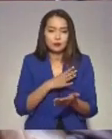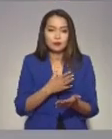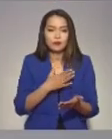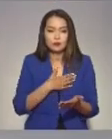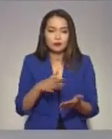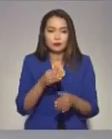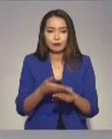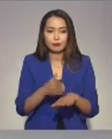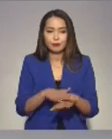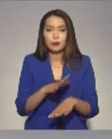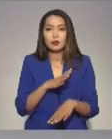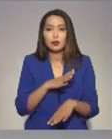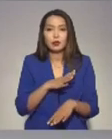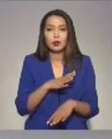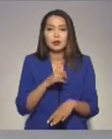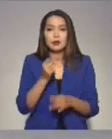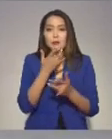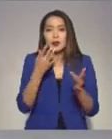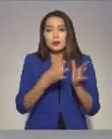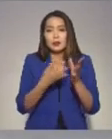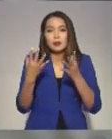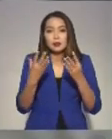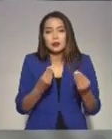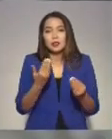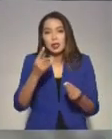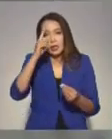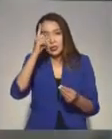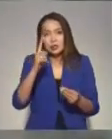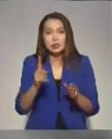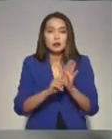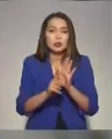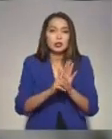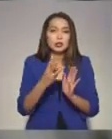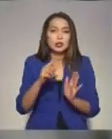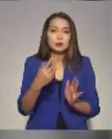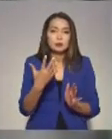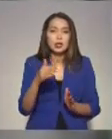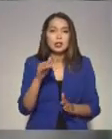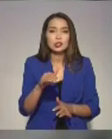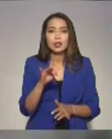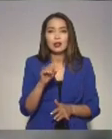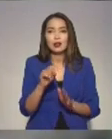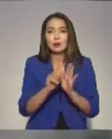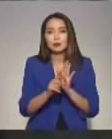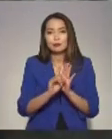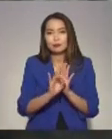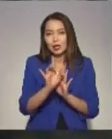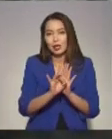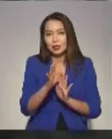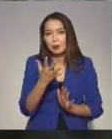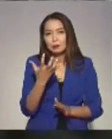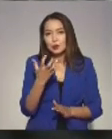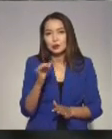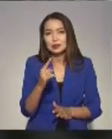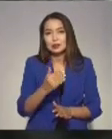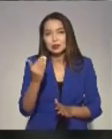травмы. За последние 9 дней по территории Израиля выпущено 3500 ракет, и около 500 из них упали на территории